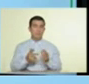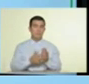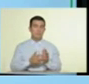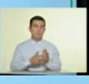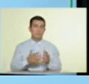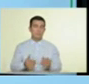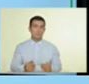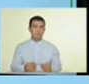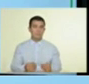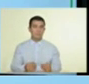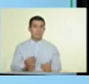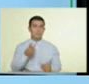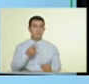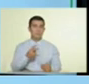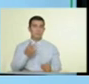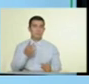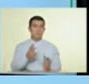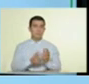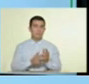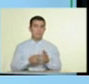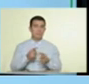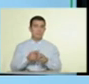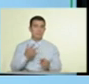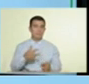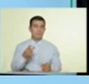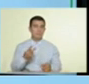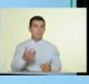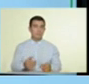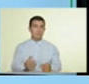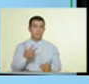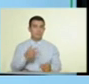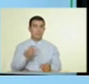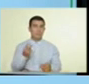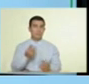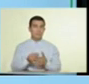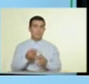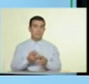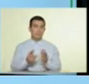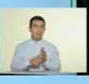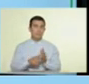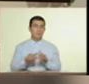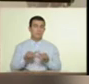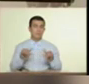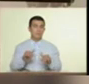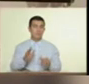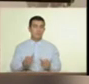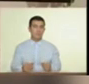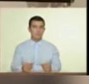8. 24 ga 8 ni qo'shsak 32 ga teng. Endi 32 ni 7 ga ko'paytirib qo'ysak